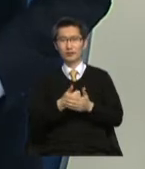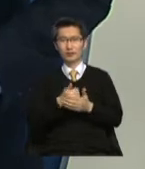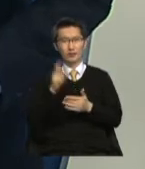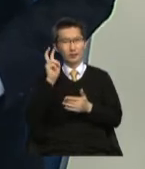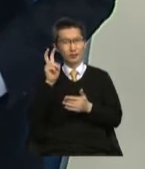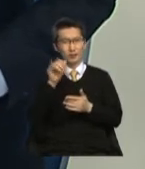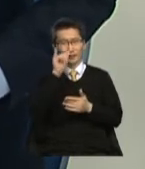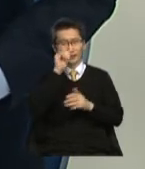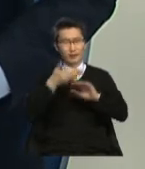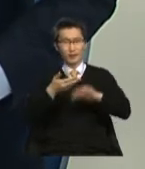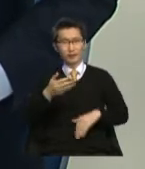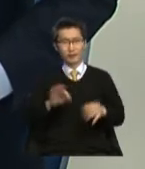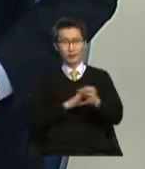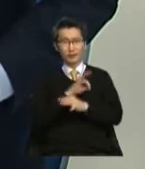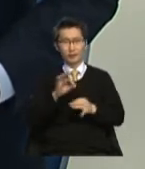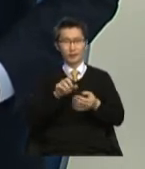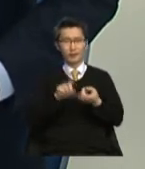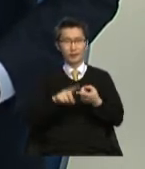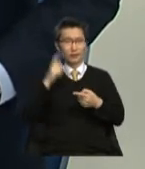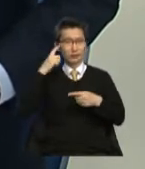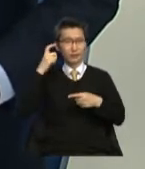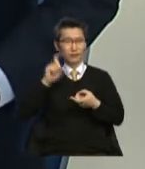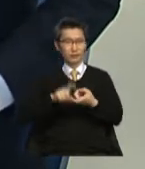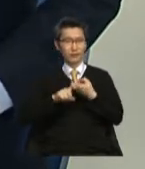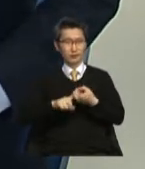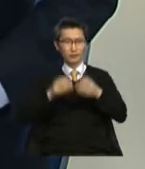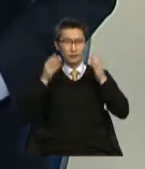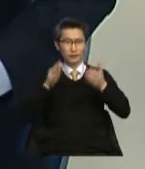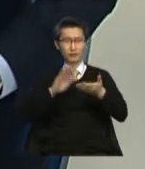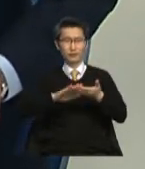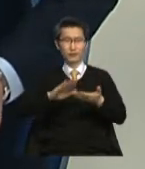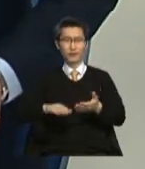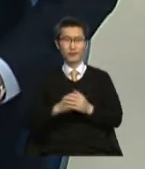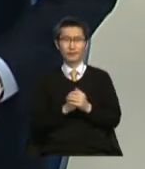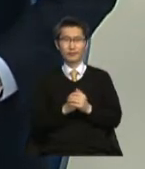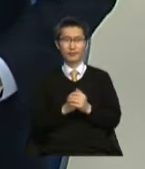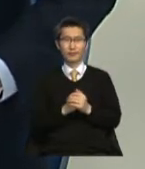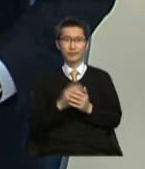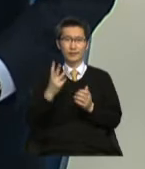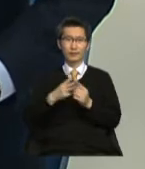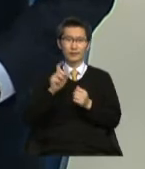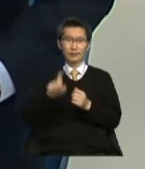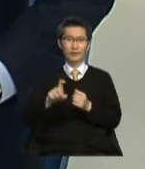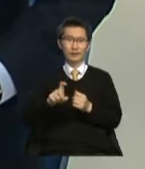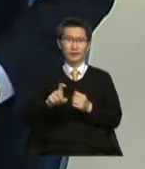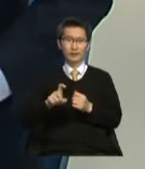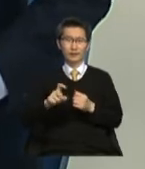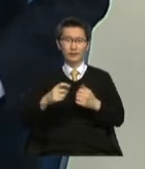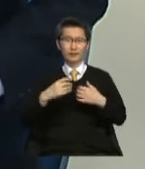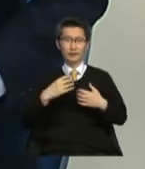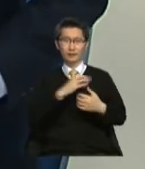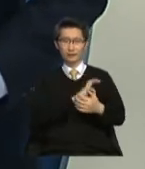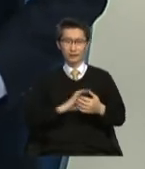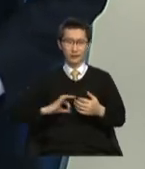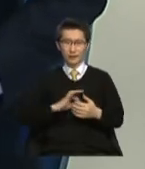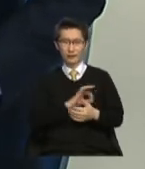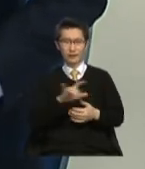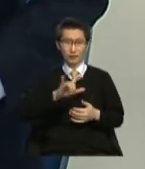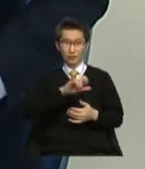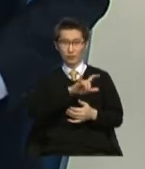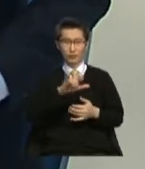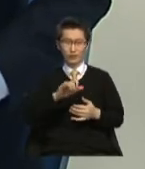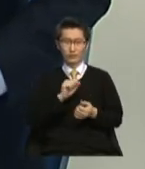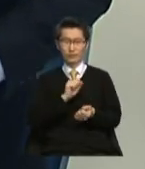될지 하반기 경제 정책에 관심이 쏠립니다 세 번째 키워드는 장기 손상 입니다 그러나 1 고가